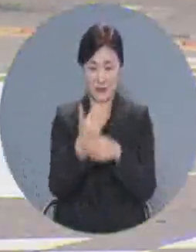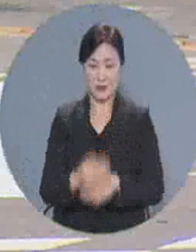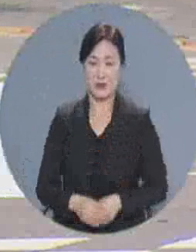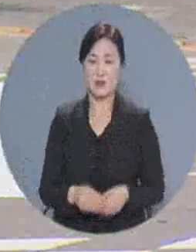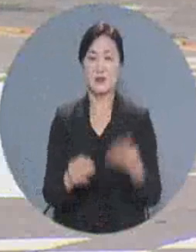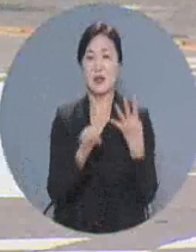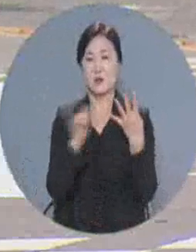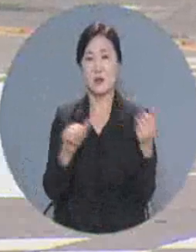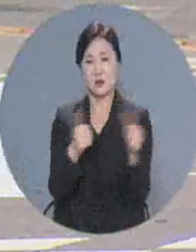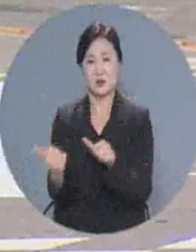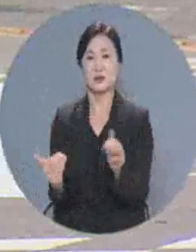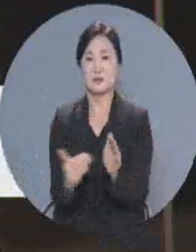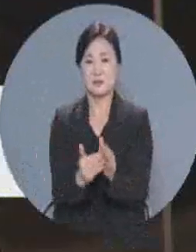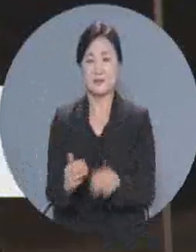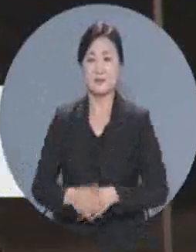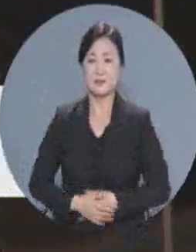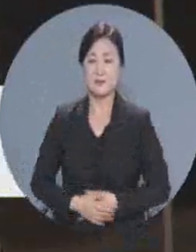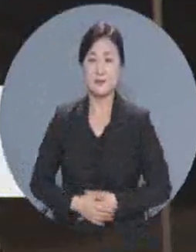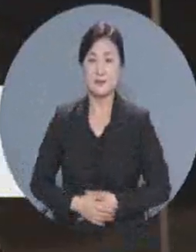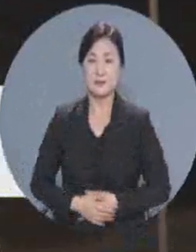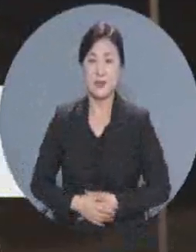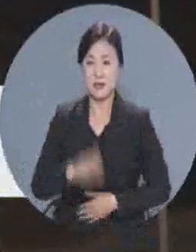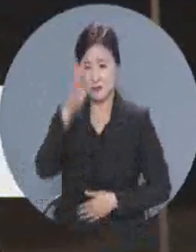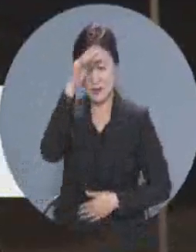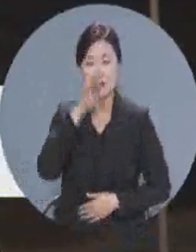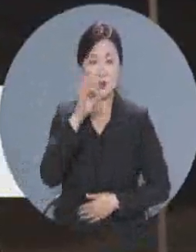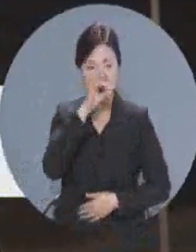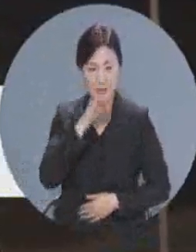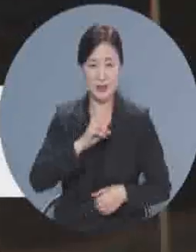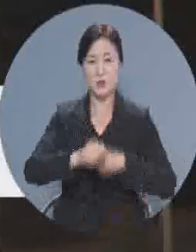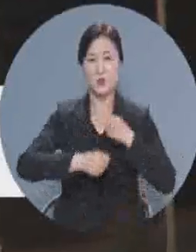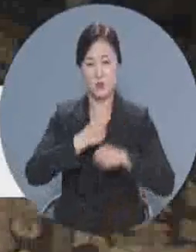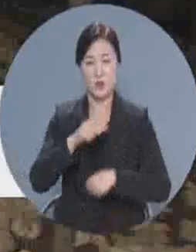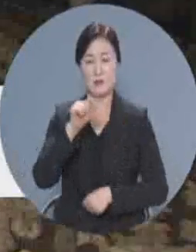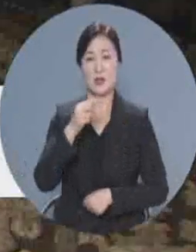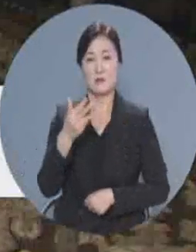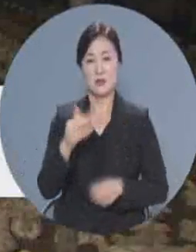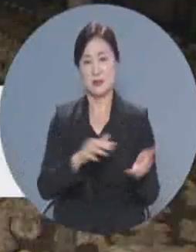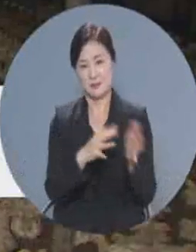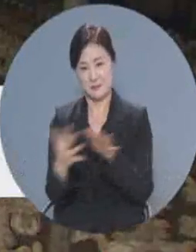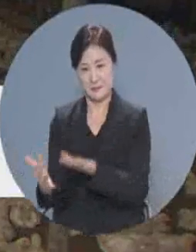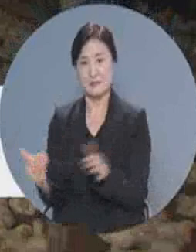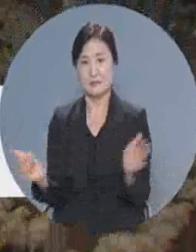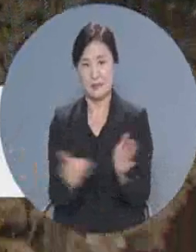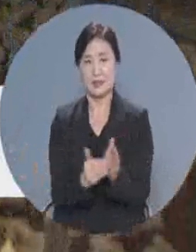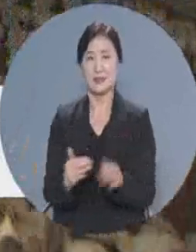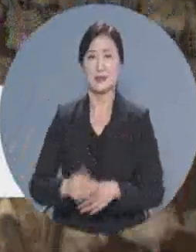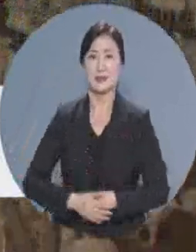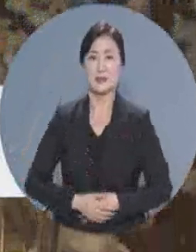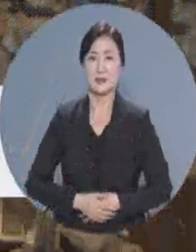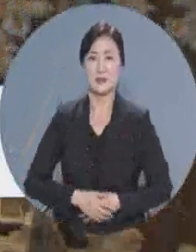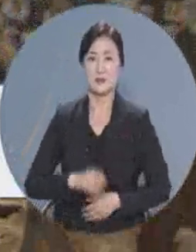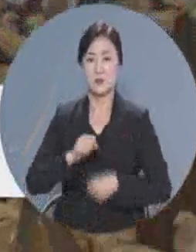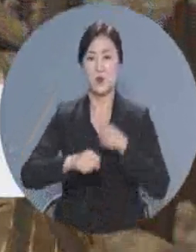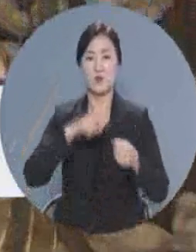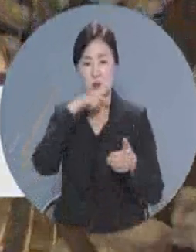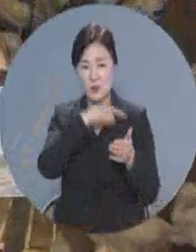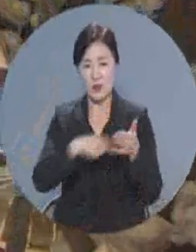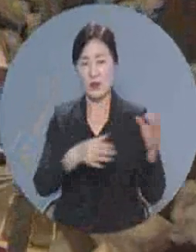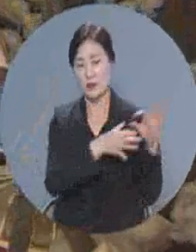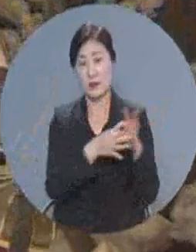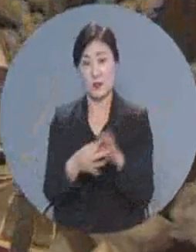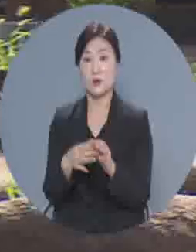4명이 숨졌습니다. 닭과 돼지 등 가축 18,000여 마리도 폐사하는 등 가축 피해도 이어지고